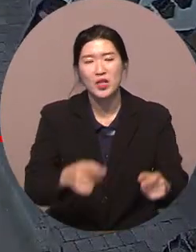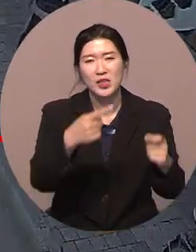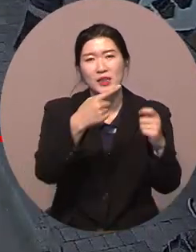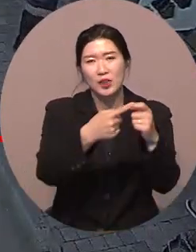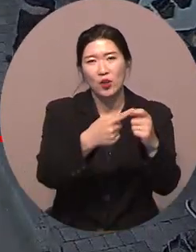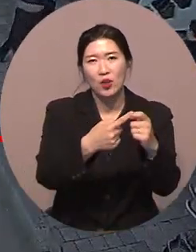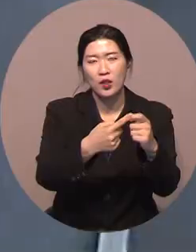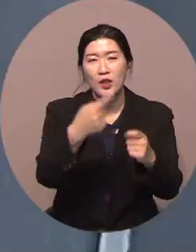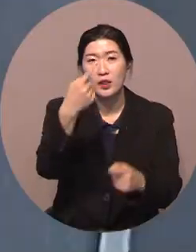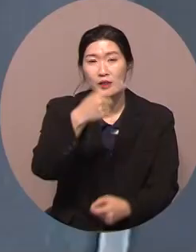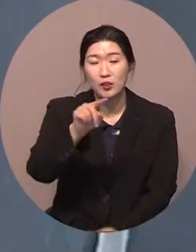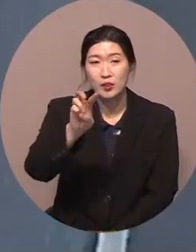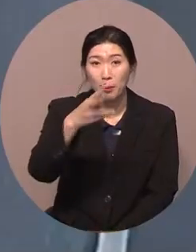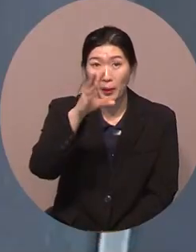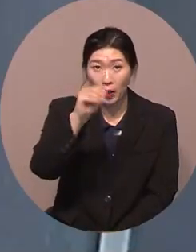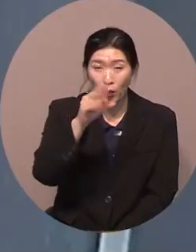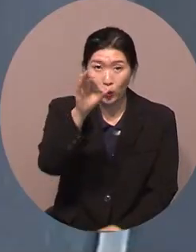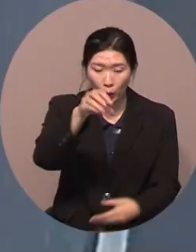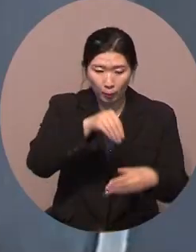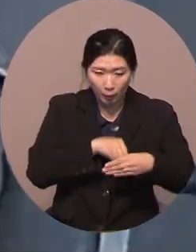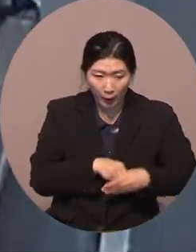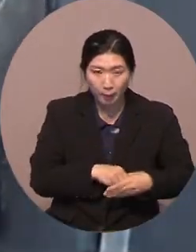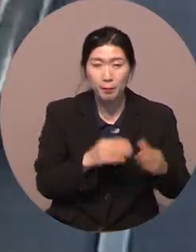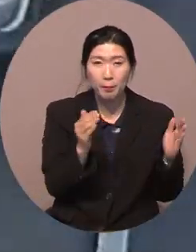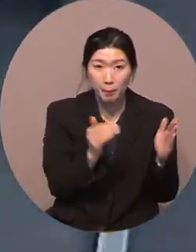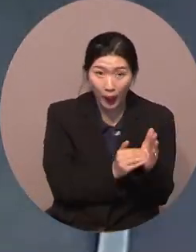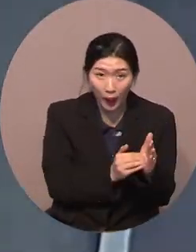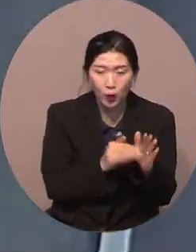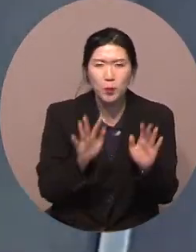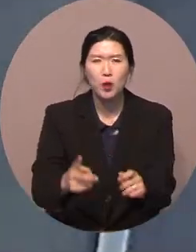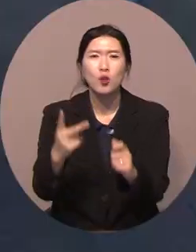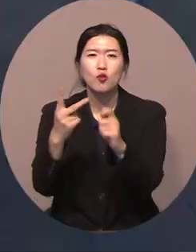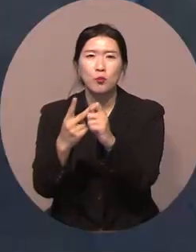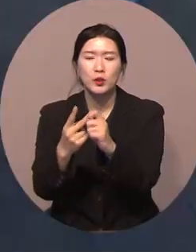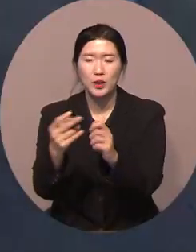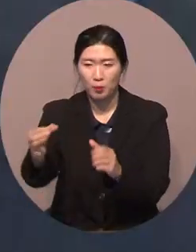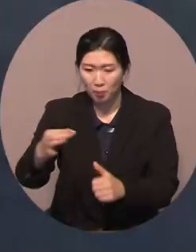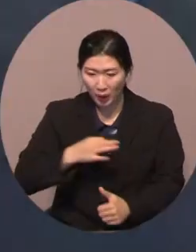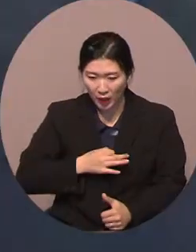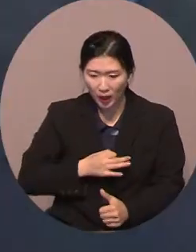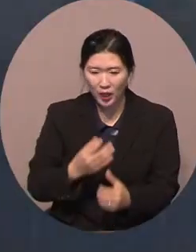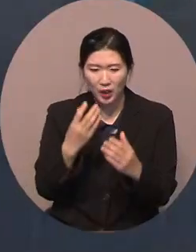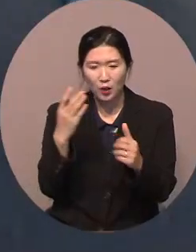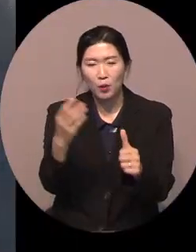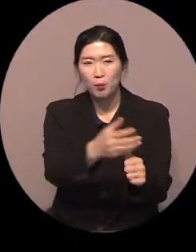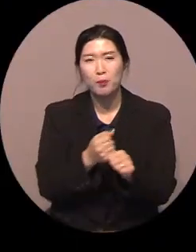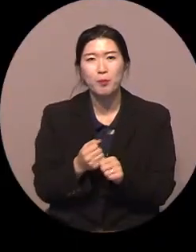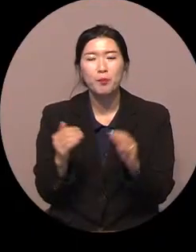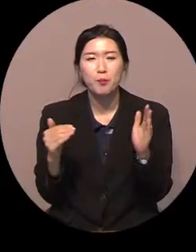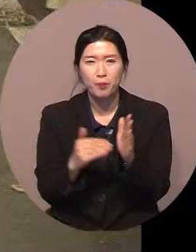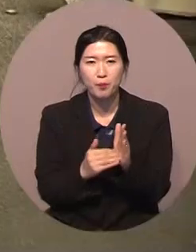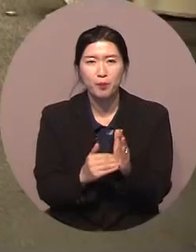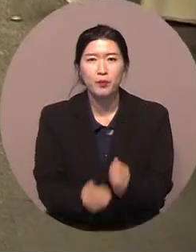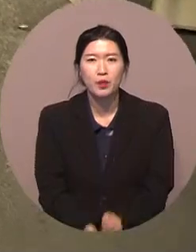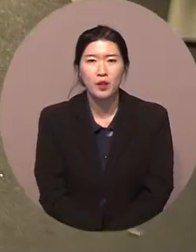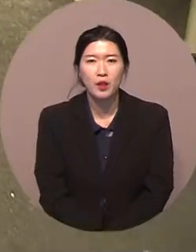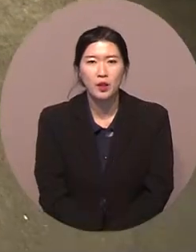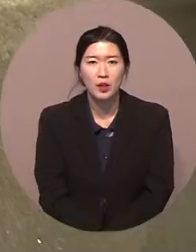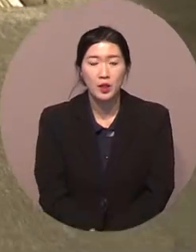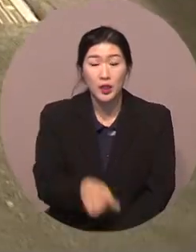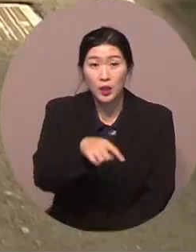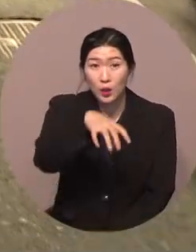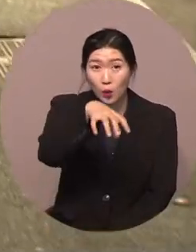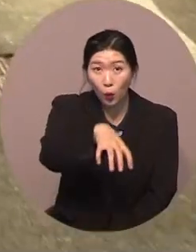차례 60대 피해자에게 1,300만 원을 넘겨받았고 추가로 돈을 받다 덜미가 잡혔습니다. 피해자는